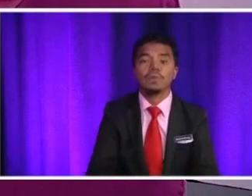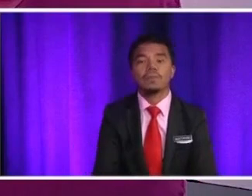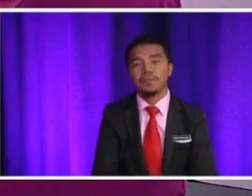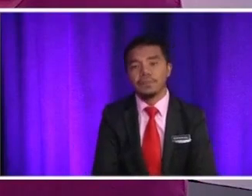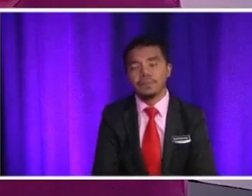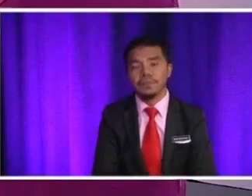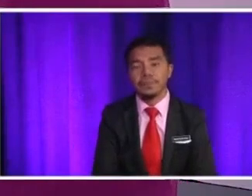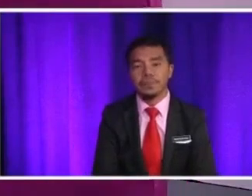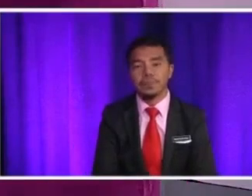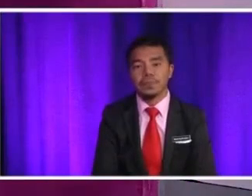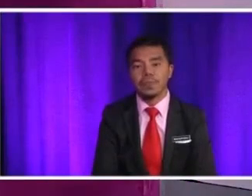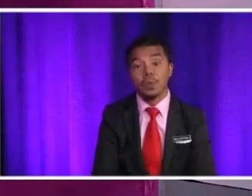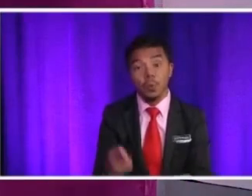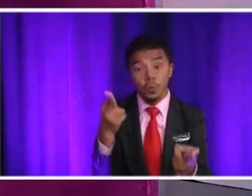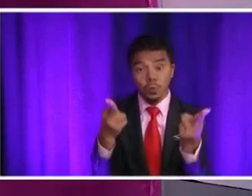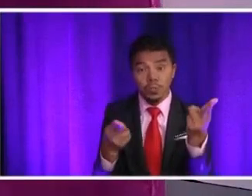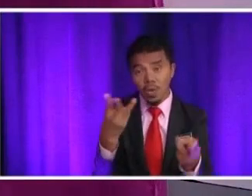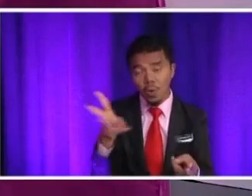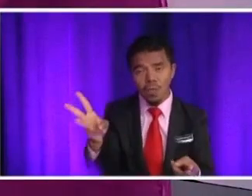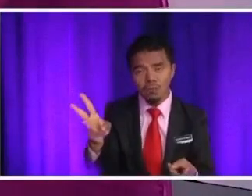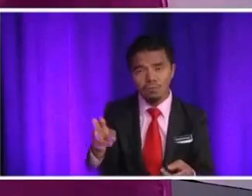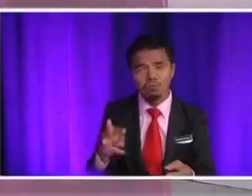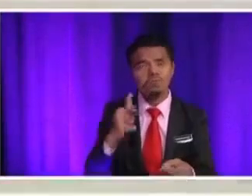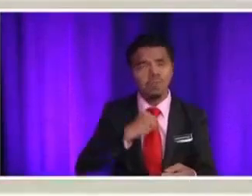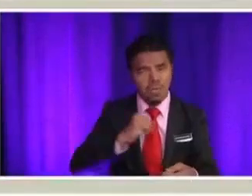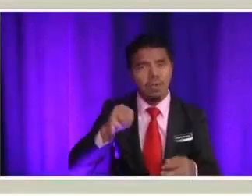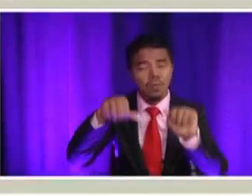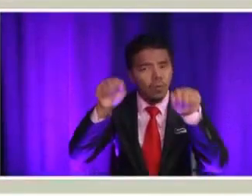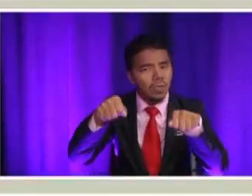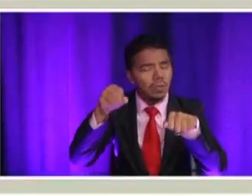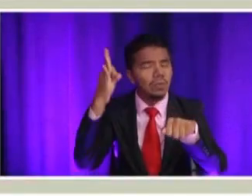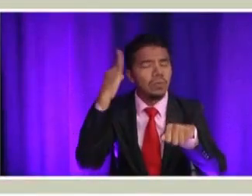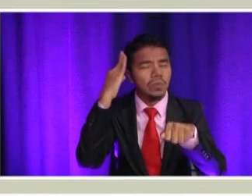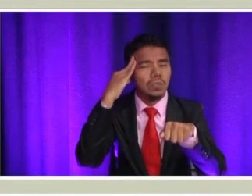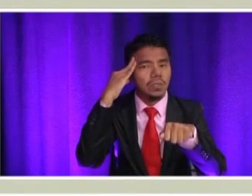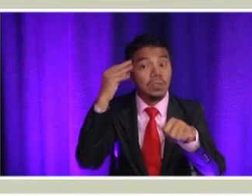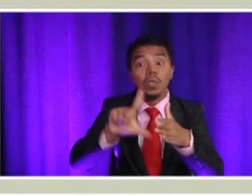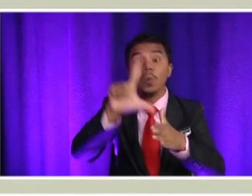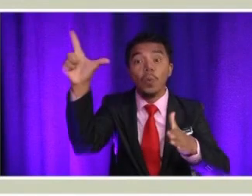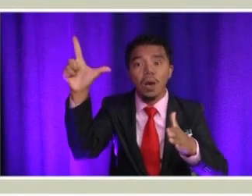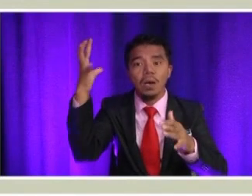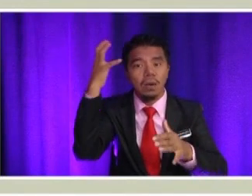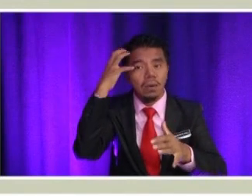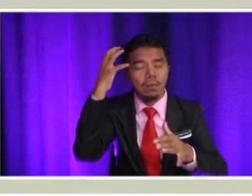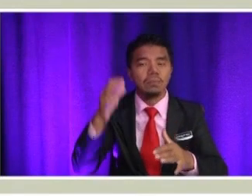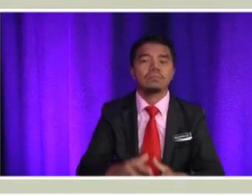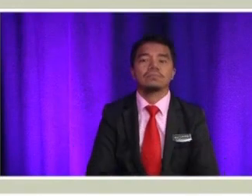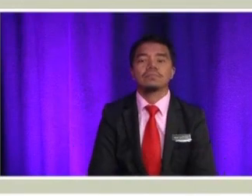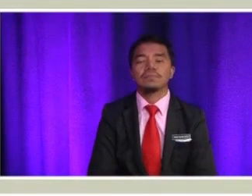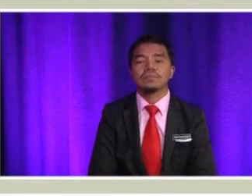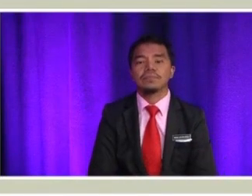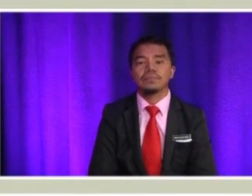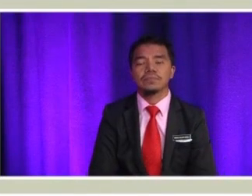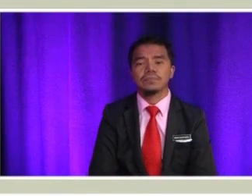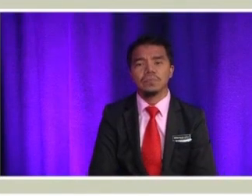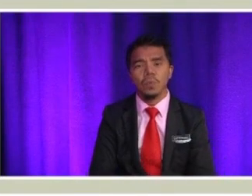untuk berfikir di luar kotak. Ya. Yeah. Berfikir di luar kotak. Dan dekat sinilah nanti kalau kita tengok yang sekarang ni viral